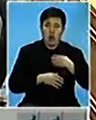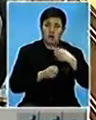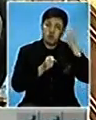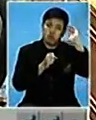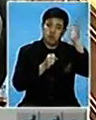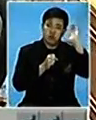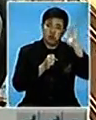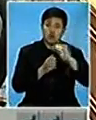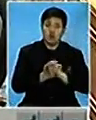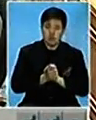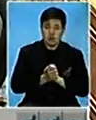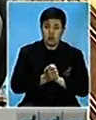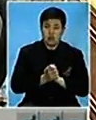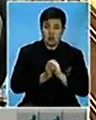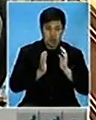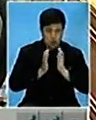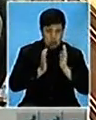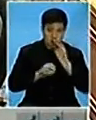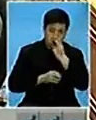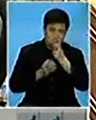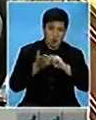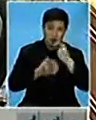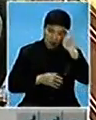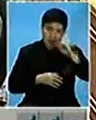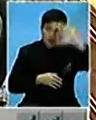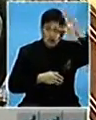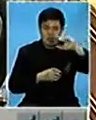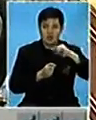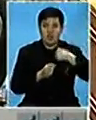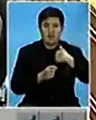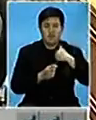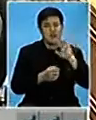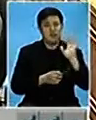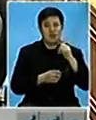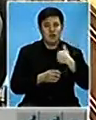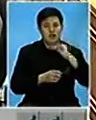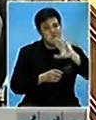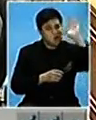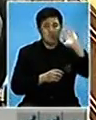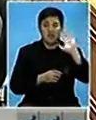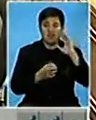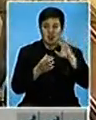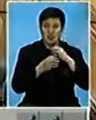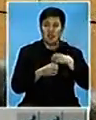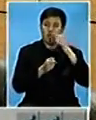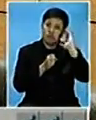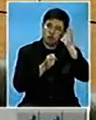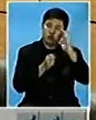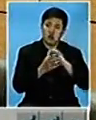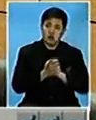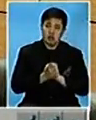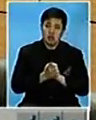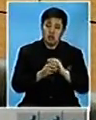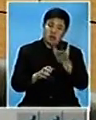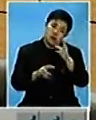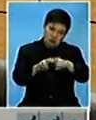ายขอบคุณท่านประธานที่มองเป็นการประท้วงท่านประธานครับผมไม่ได้ประท้วงครับก็แต ่เชิญนั่ง